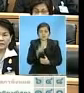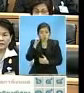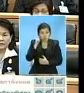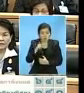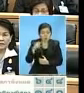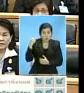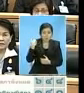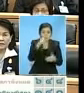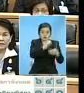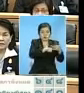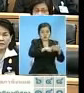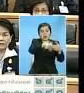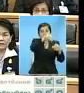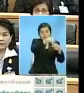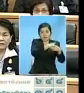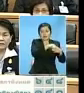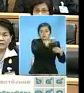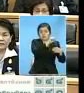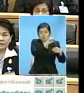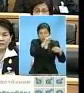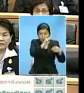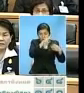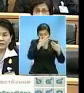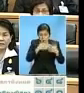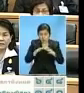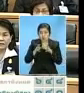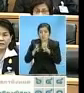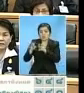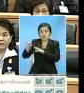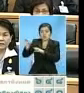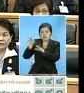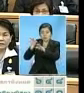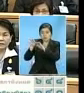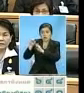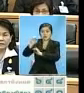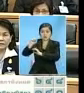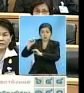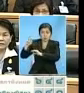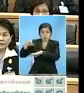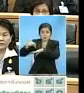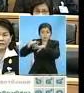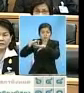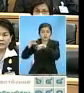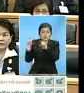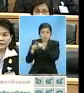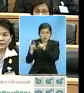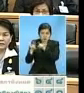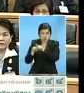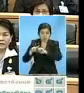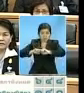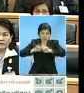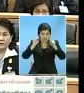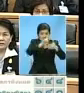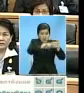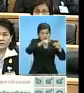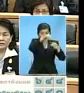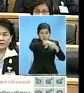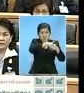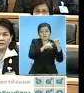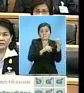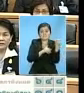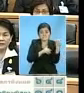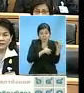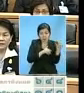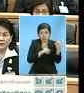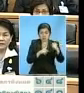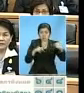ากการเลือกตั้งและส่วนที่มาจากการสรรหาแต่จำนวนอัตราส่วนของผู้ที่มาจากการเลือกตั้งต้องมีจำนวนมากกว่าเพราะมีอ